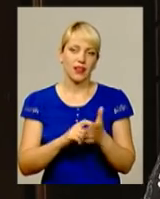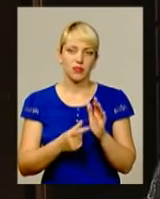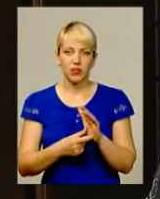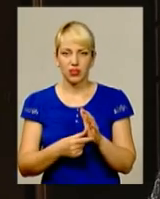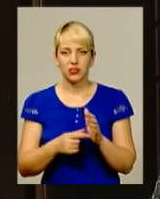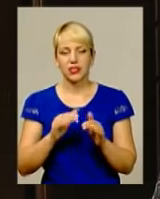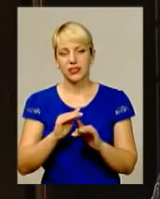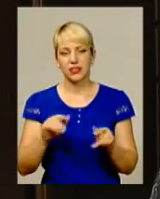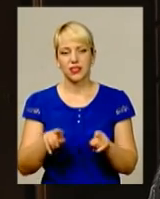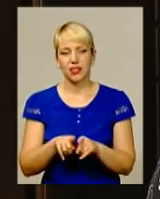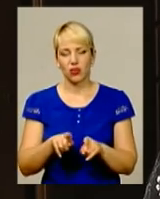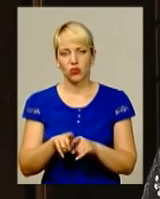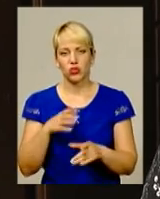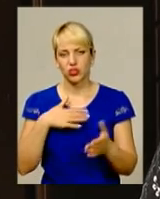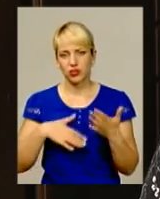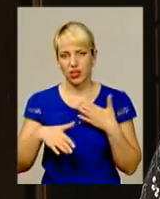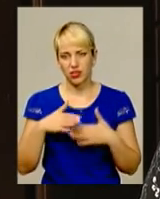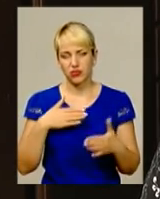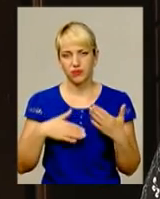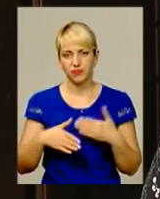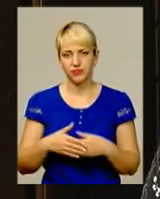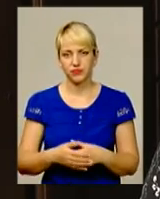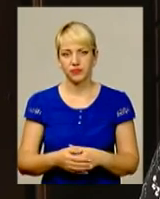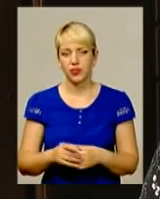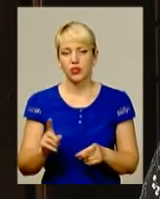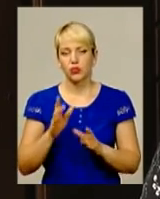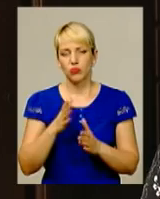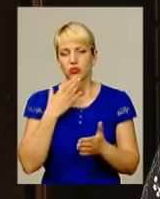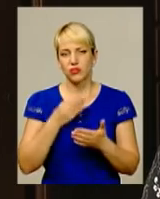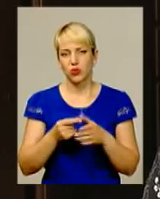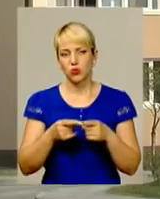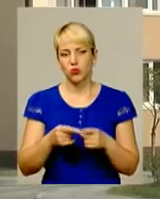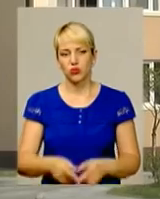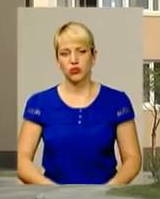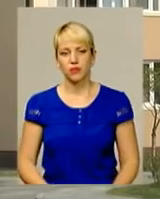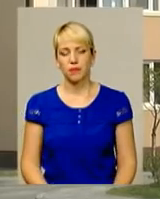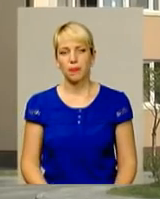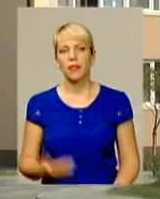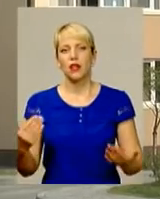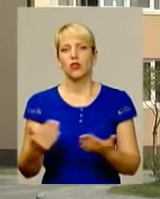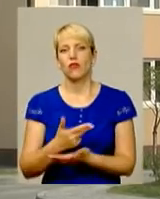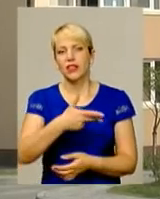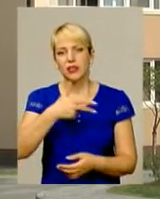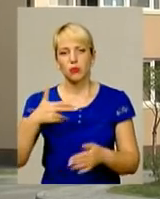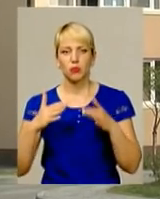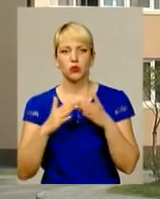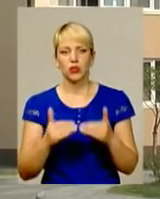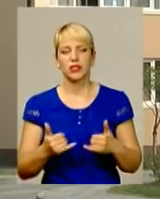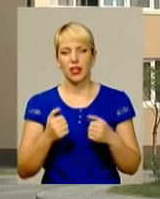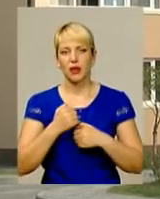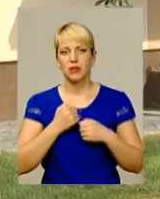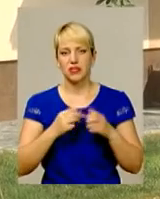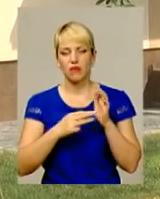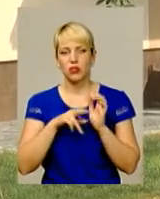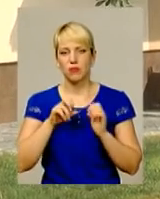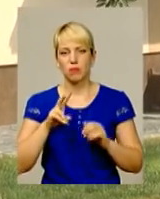теж. Звичайно, були дуже задоволені, що будуть мати свій куточок. Новенький триповерховий будинок для бійців 8-го